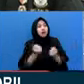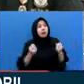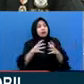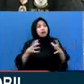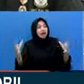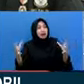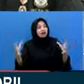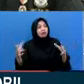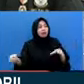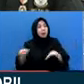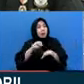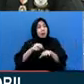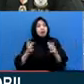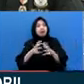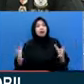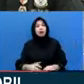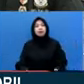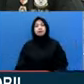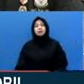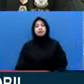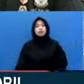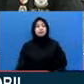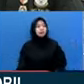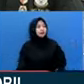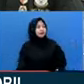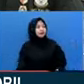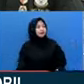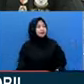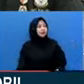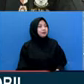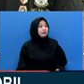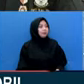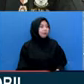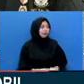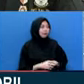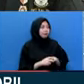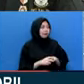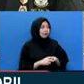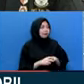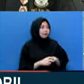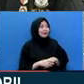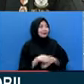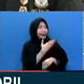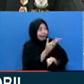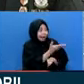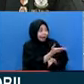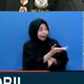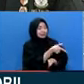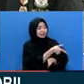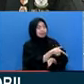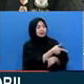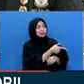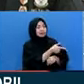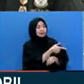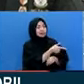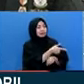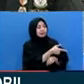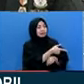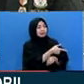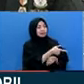mereka juga sangat besar sekali E ini sepengetahuan Bapak ee pakadamun Ini penyewaan mobil